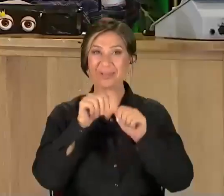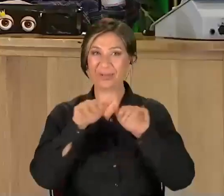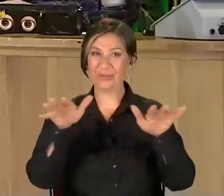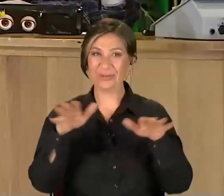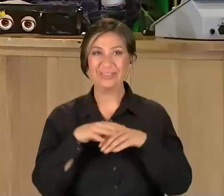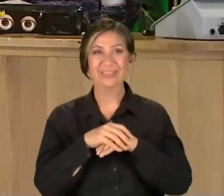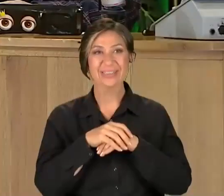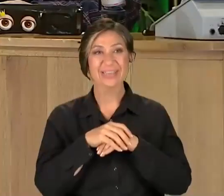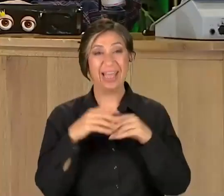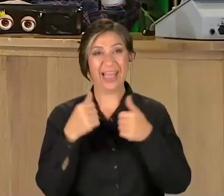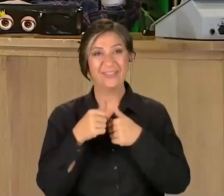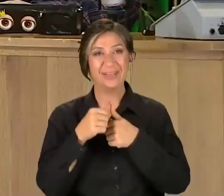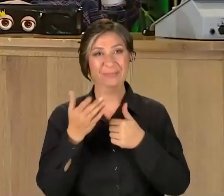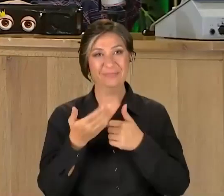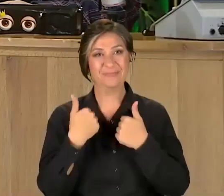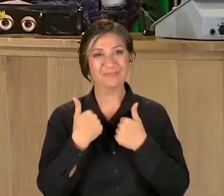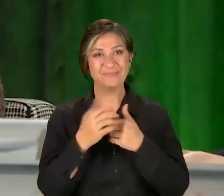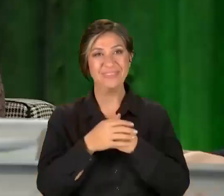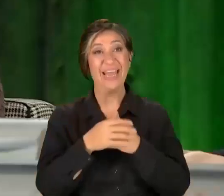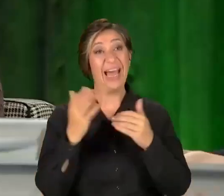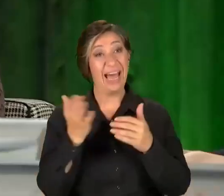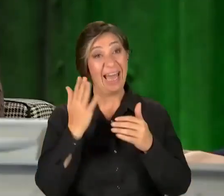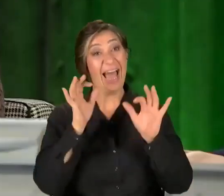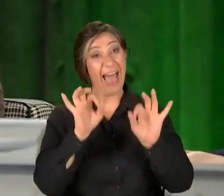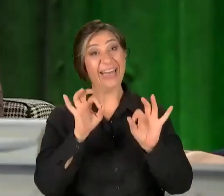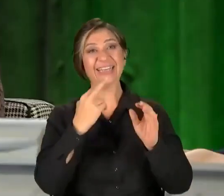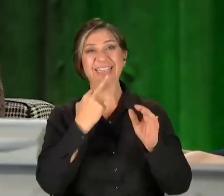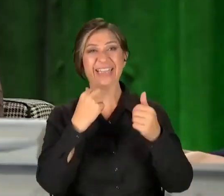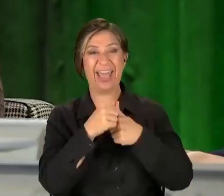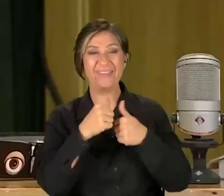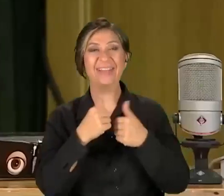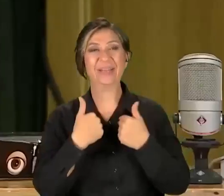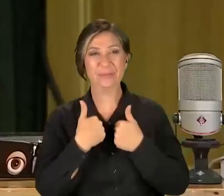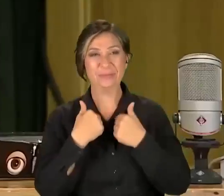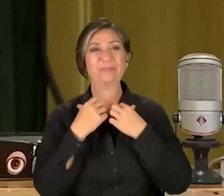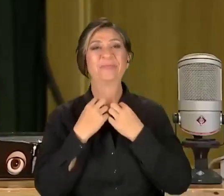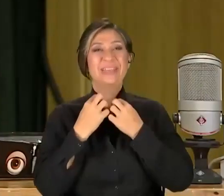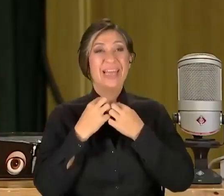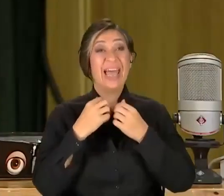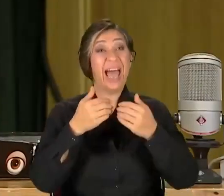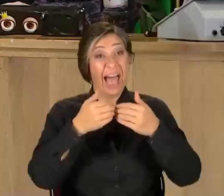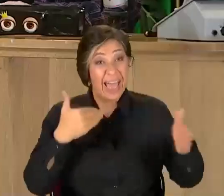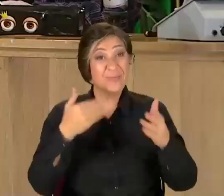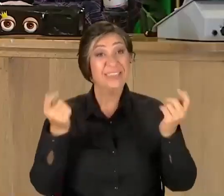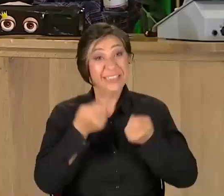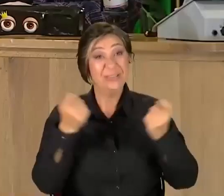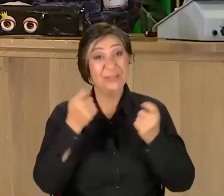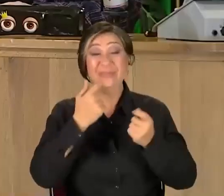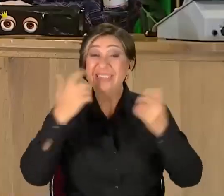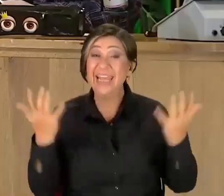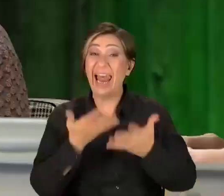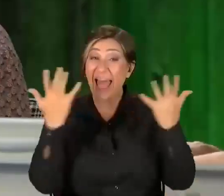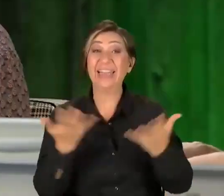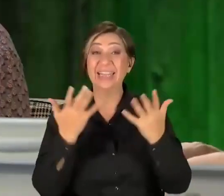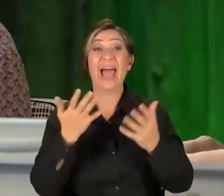duyurulur. Evliyim. Hala aynı kadınla evliyim. Hala aynı kadınla evlisin. Ayırmaya çalışıyorum bunca